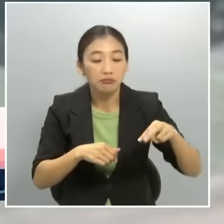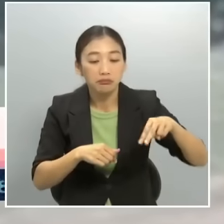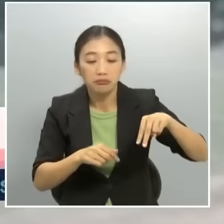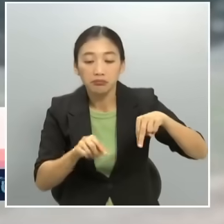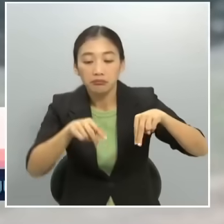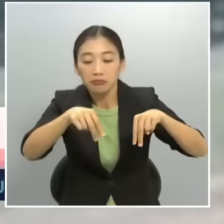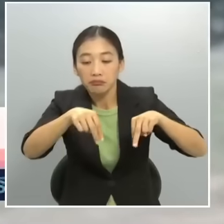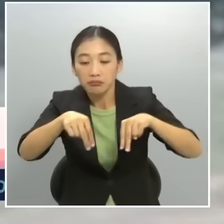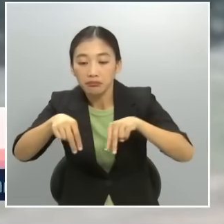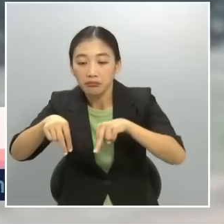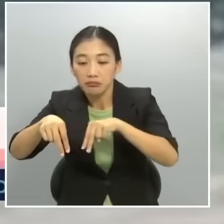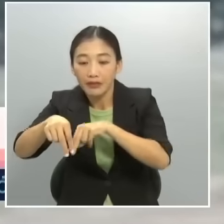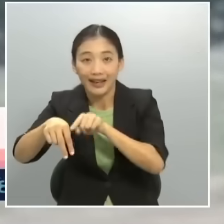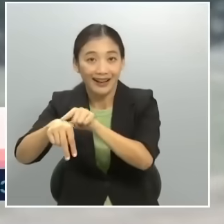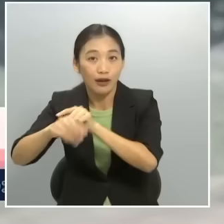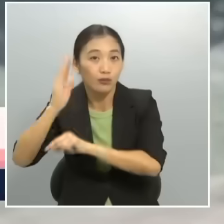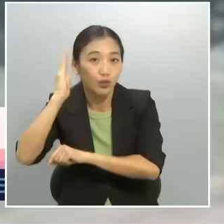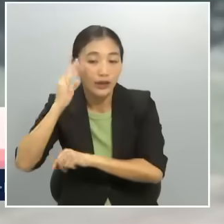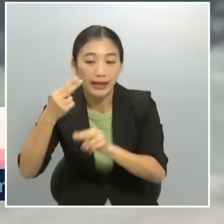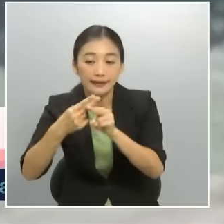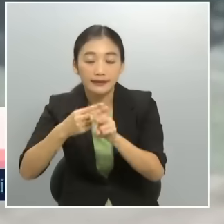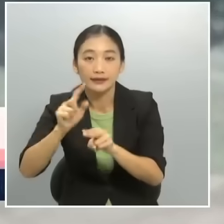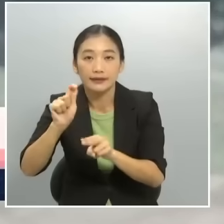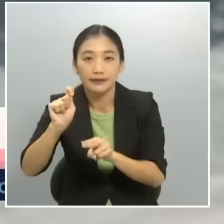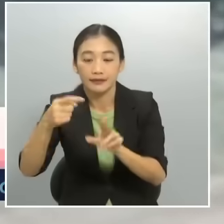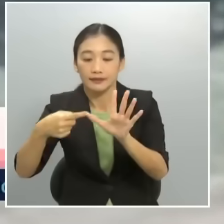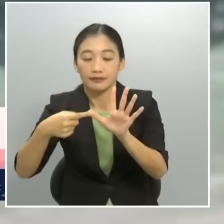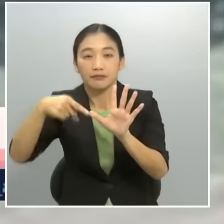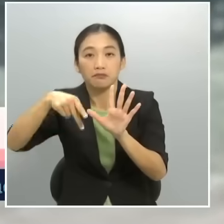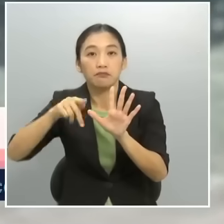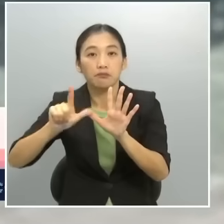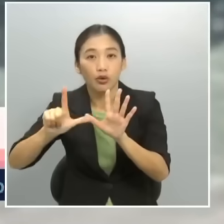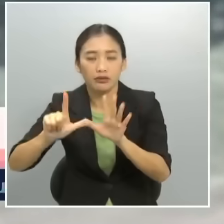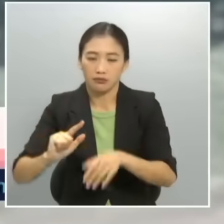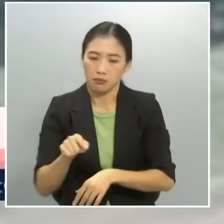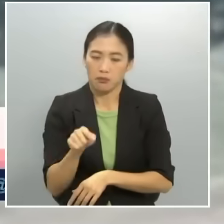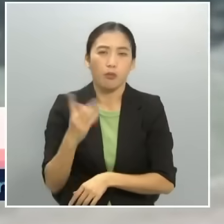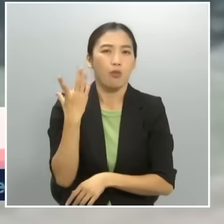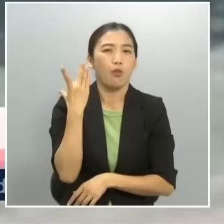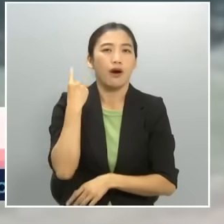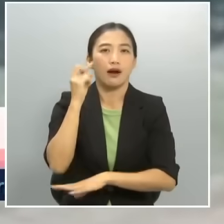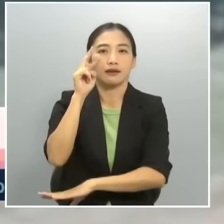ตุชื่อว่าอัมพลเหตุการณ์นี้เกิดขึ้นตอนเที่ยงของเมื่อวานนี้ค่ะ